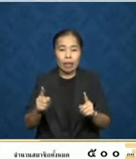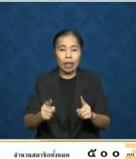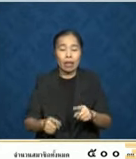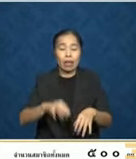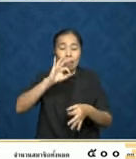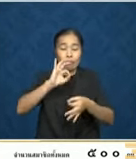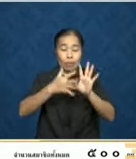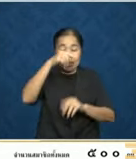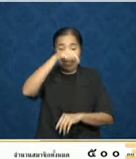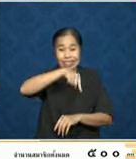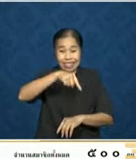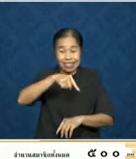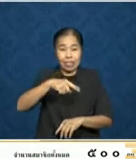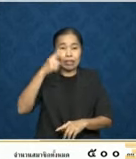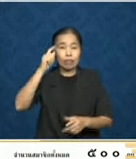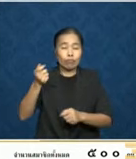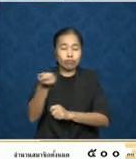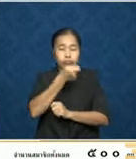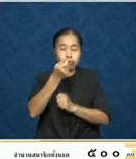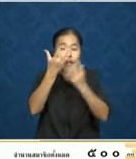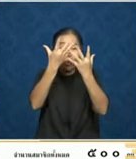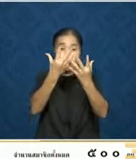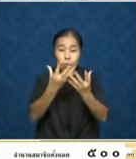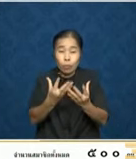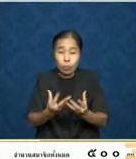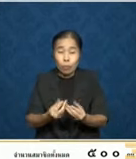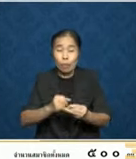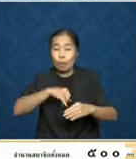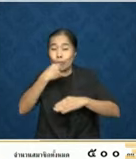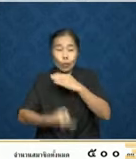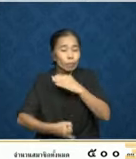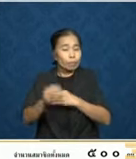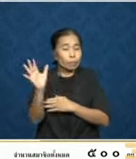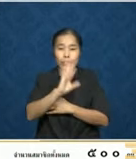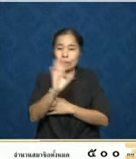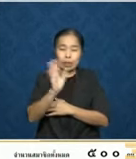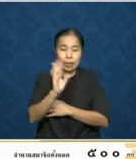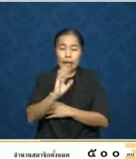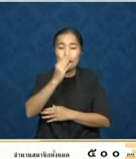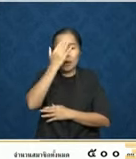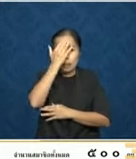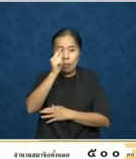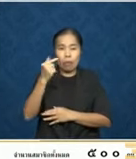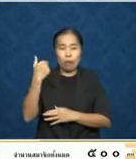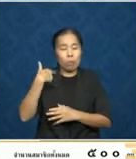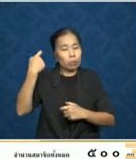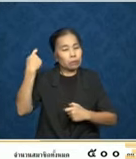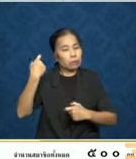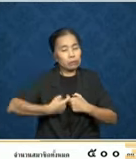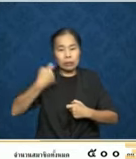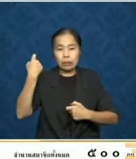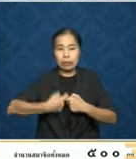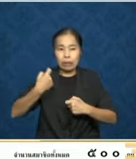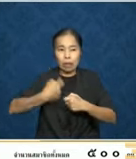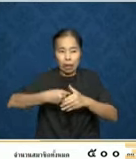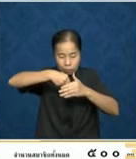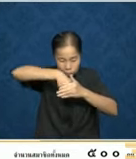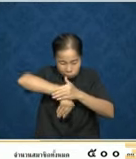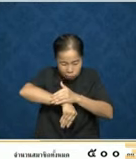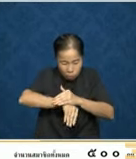งนี้จะไม่จบแค่การควบคุมเพลิงนะคะแต่ควันที่จะหมดนั้นไม่ใช่เรื่องง่ายๆเลยนะคะที่จะทำให้หมด